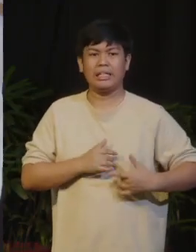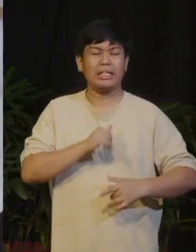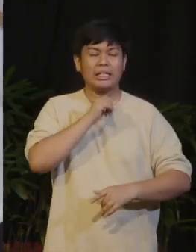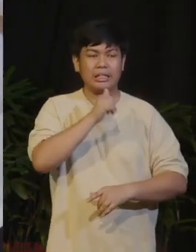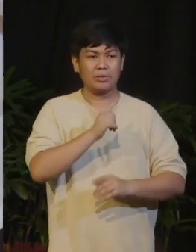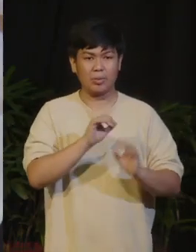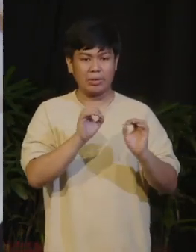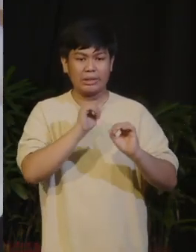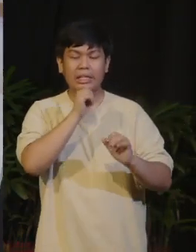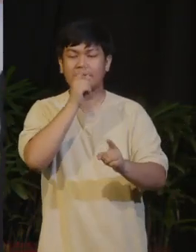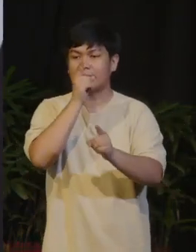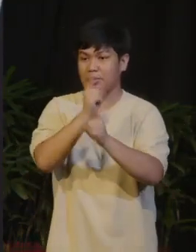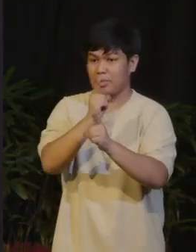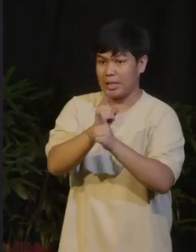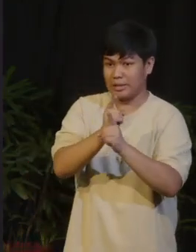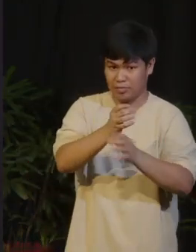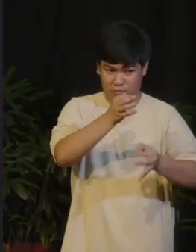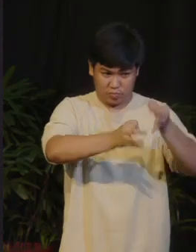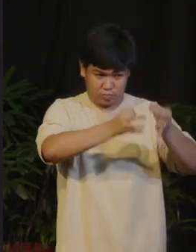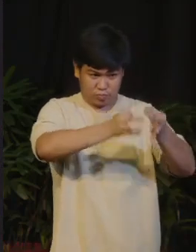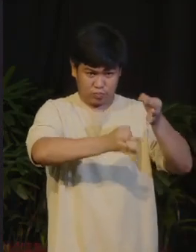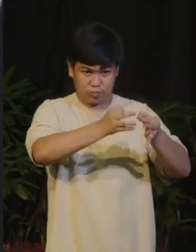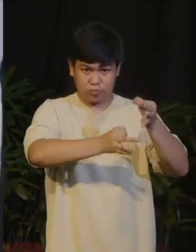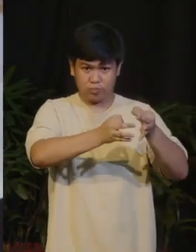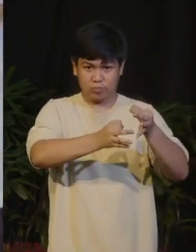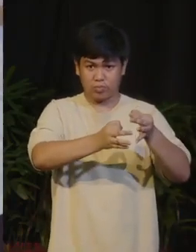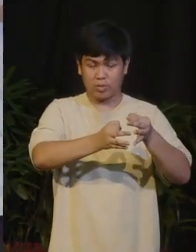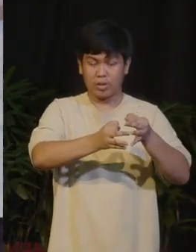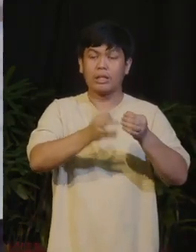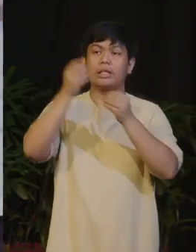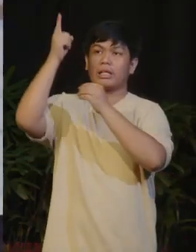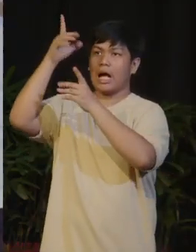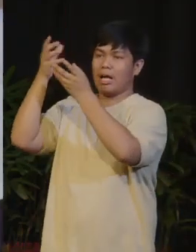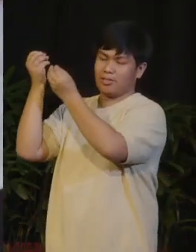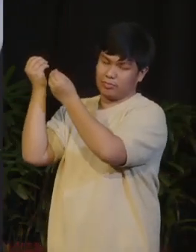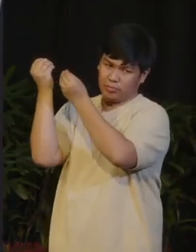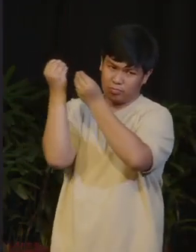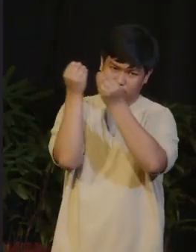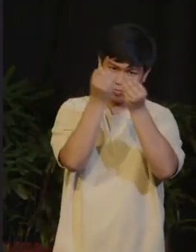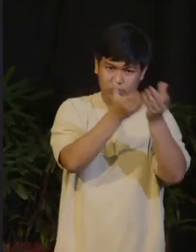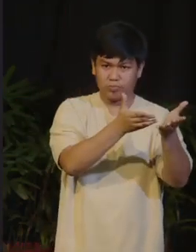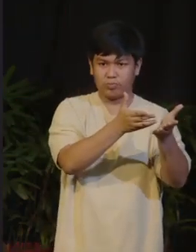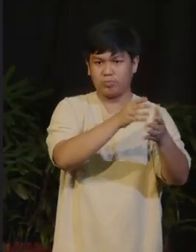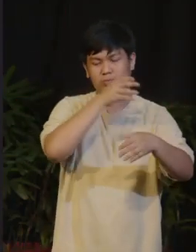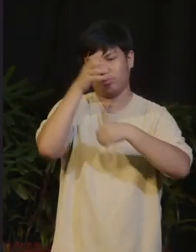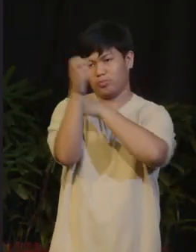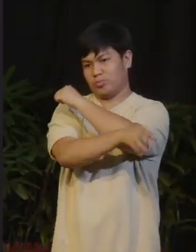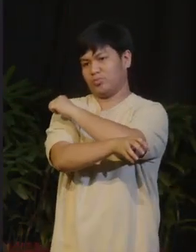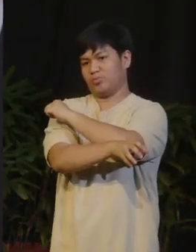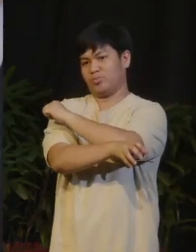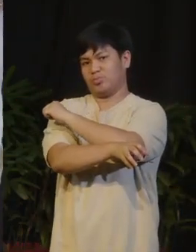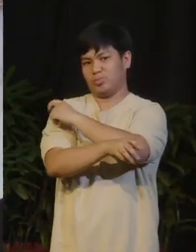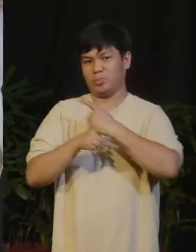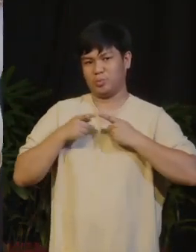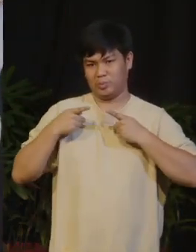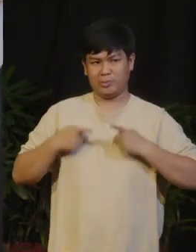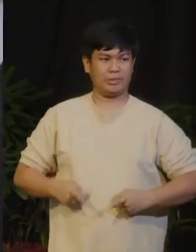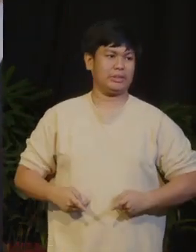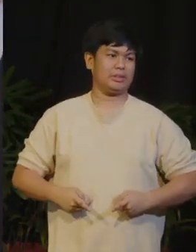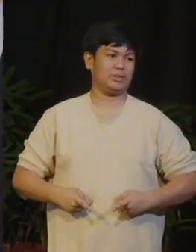maling paghatol ng Diyos ang matatanggap ng mga gumagawa ng ganitong